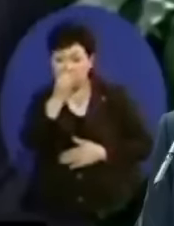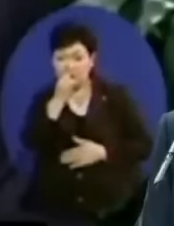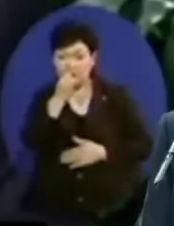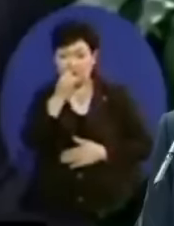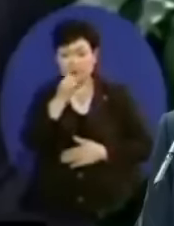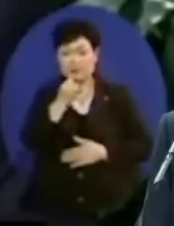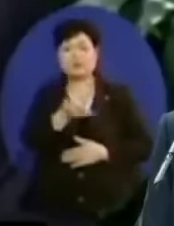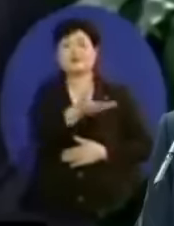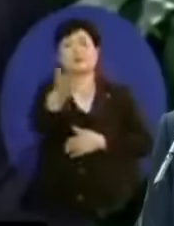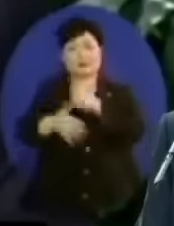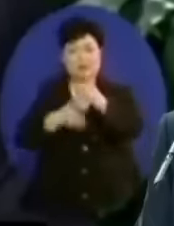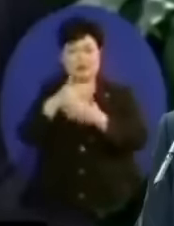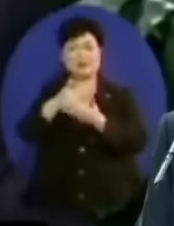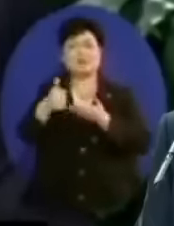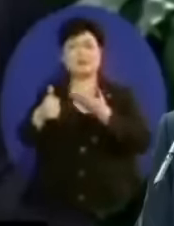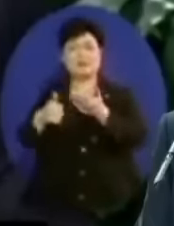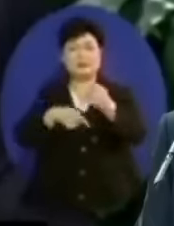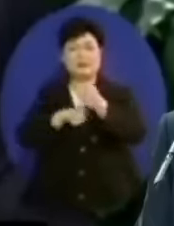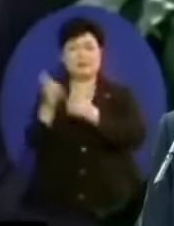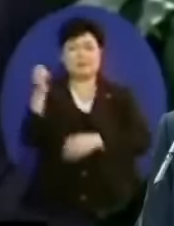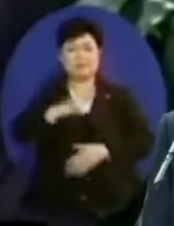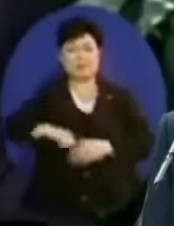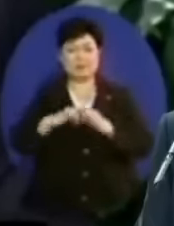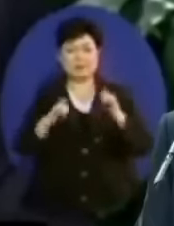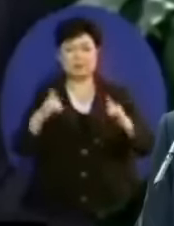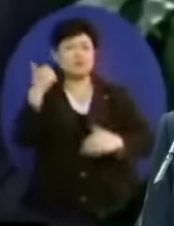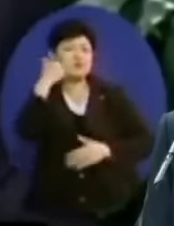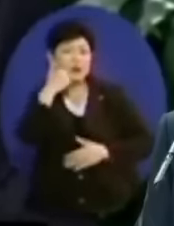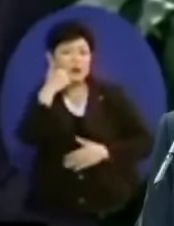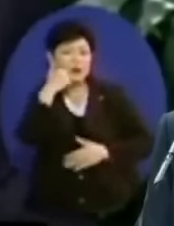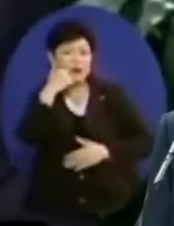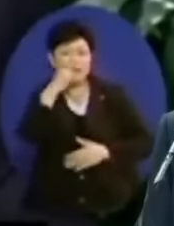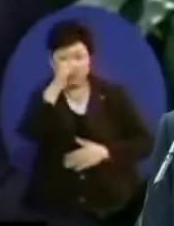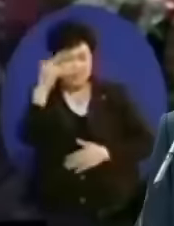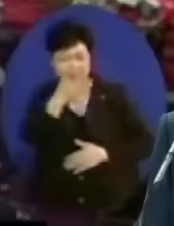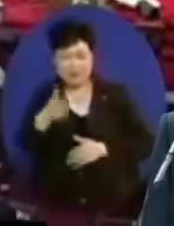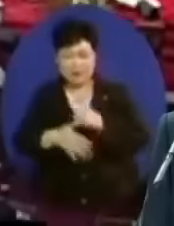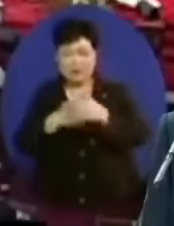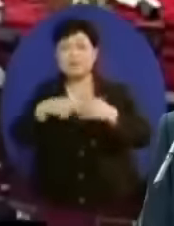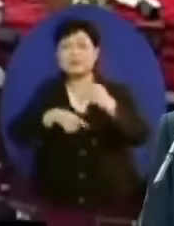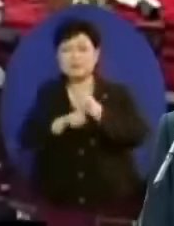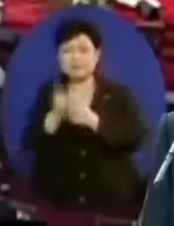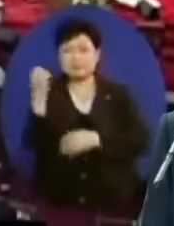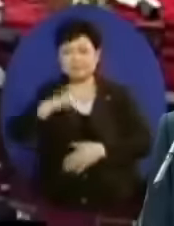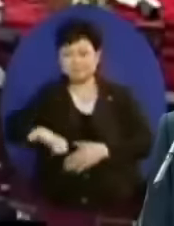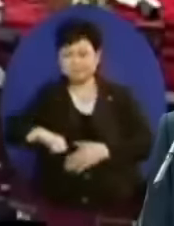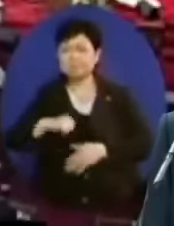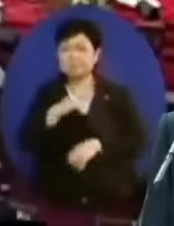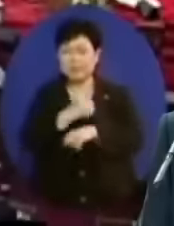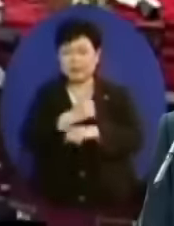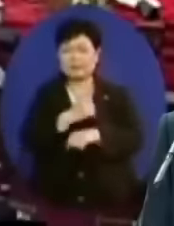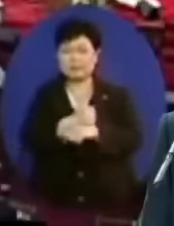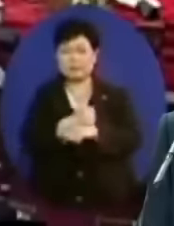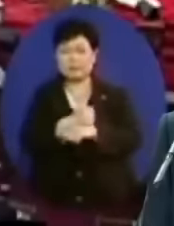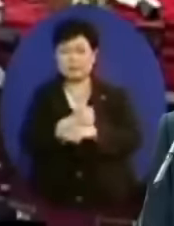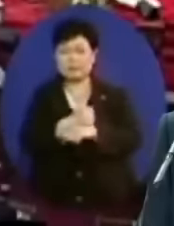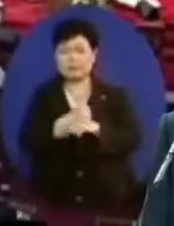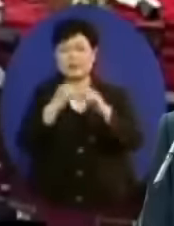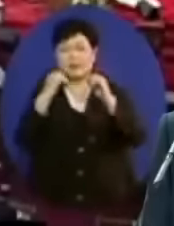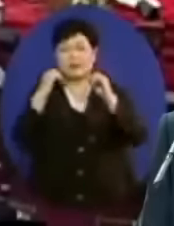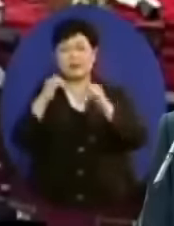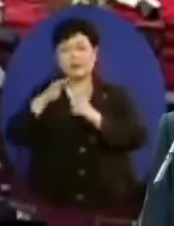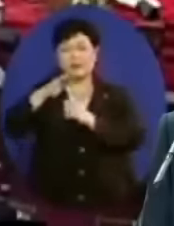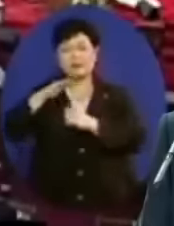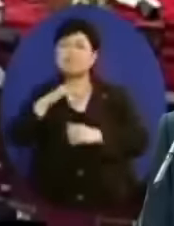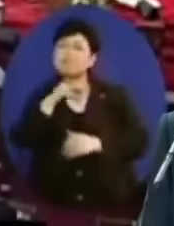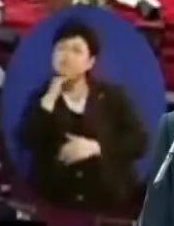하나님의 뜻을 거역할 사람이 누가 있습니까? 하나님의 뜻을 거역하고 견딜 수가